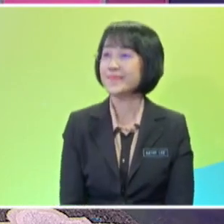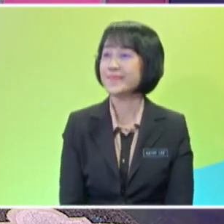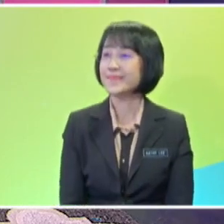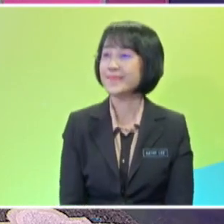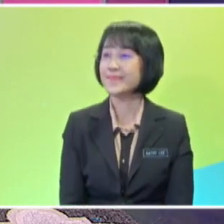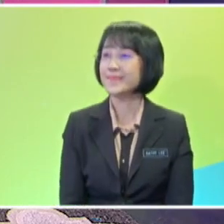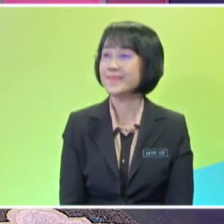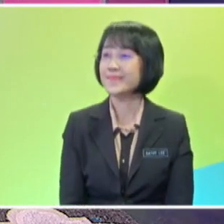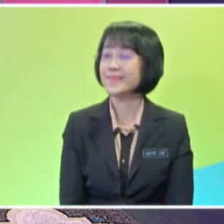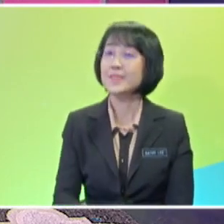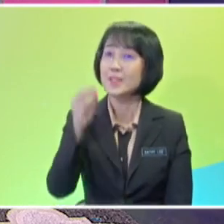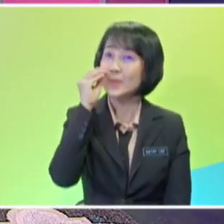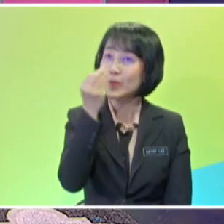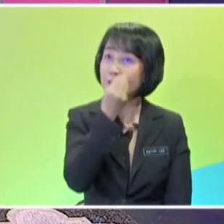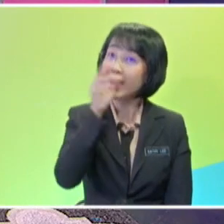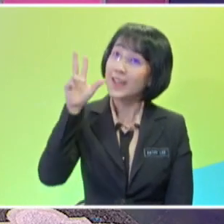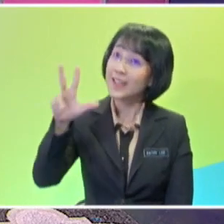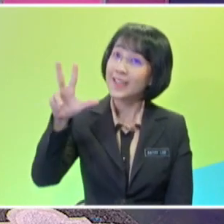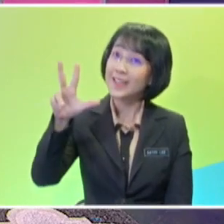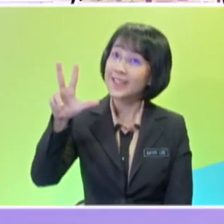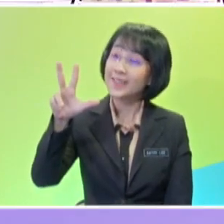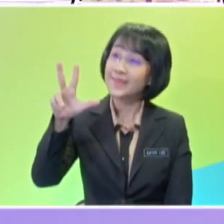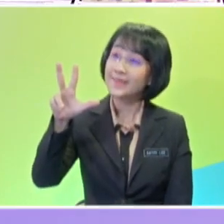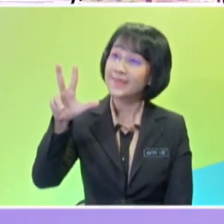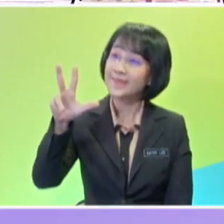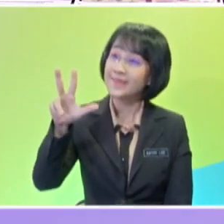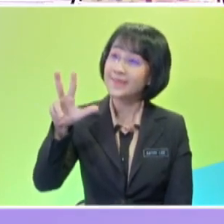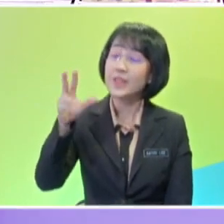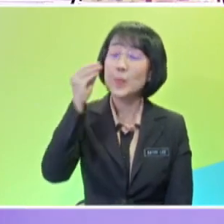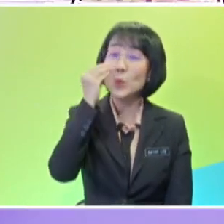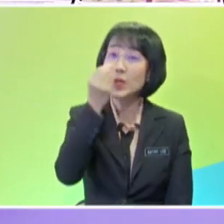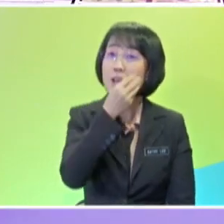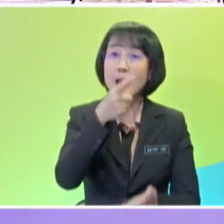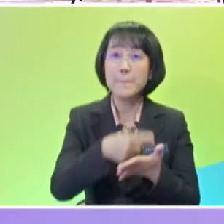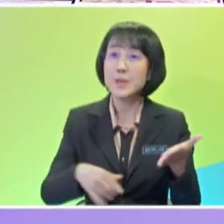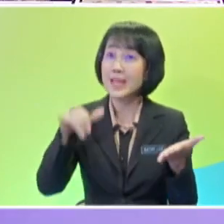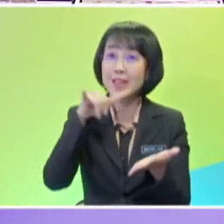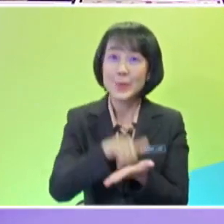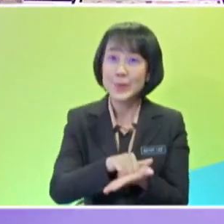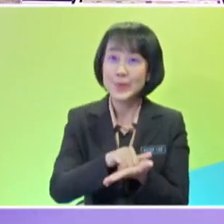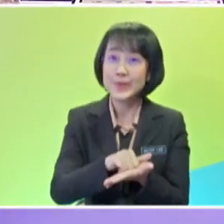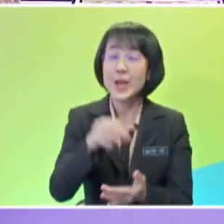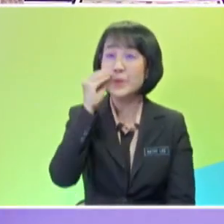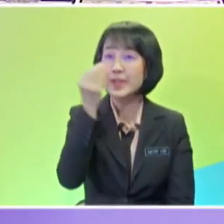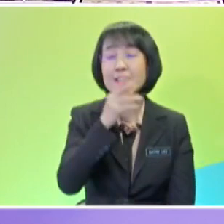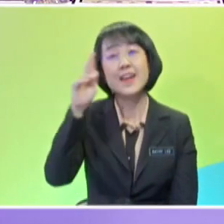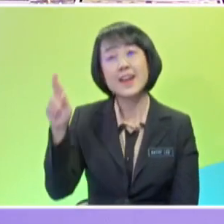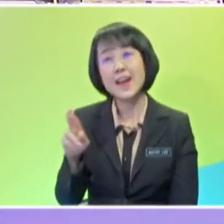bunga yang ketiga bunga apa itu bunga Rabu